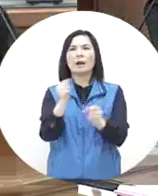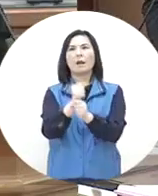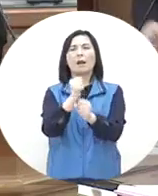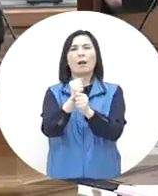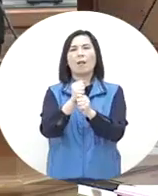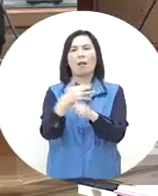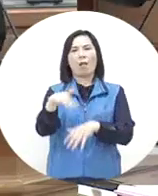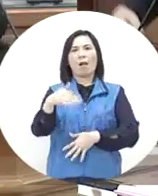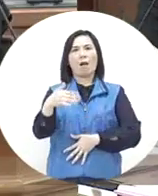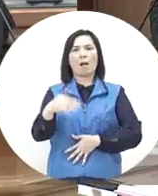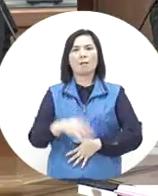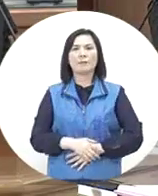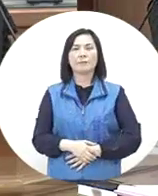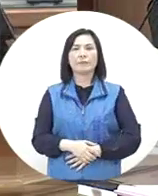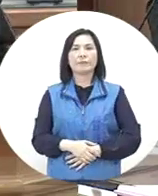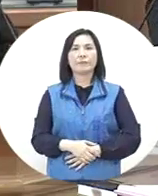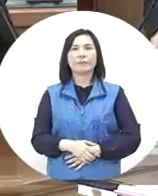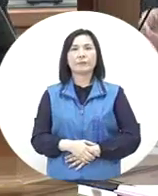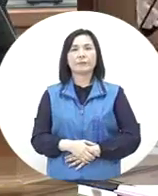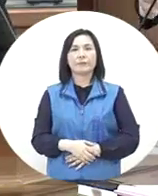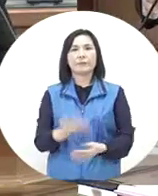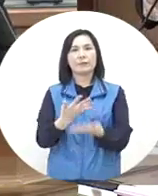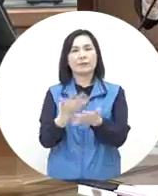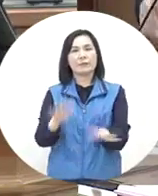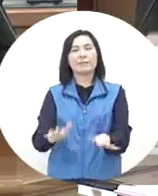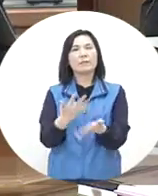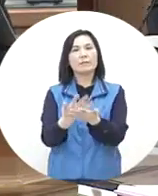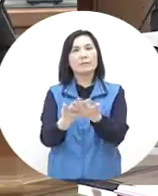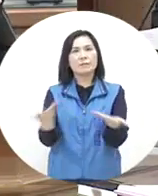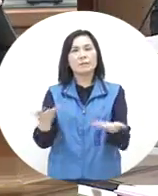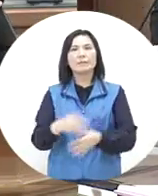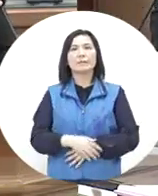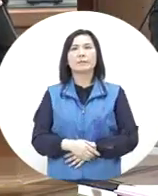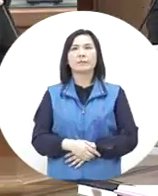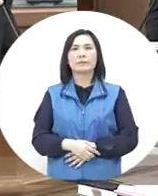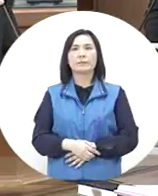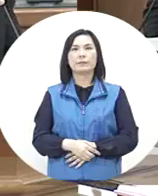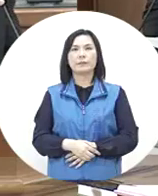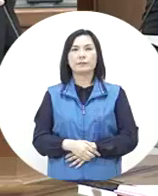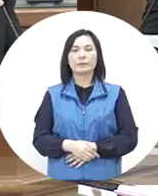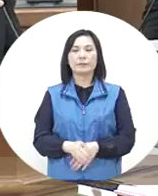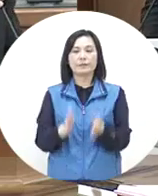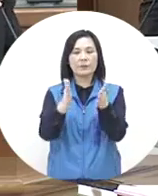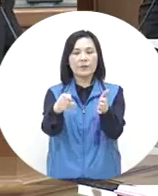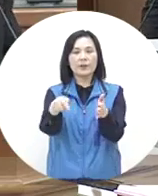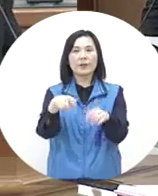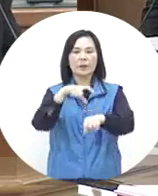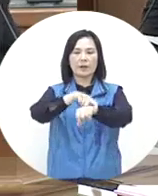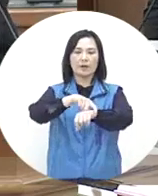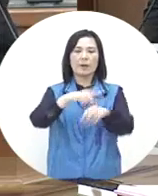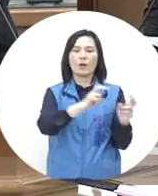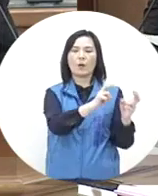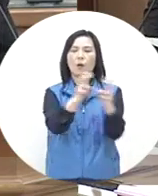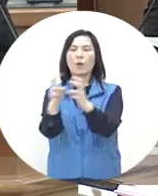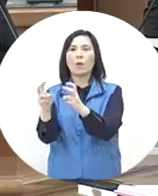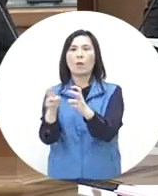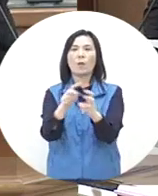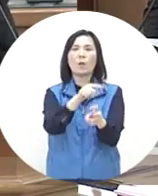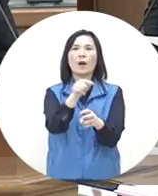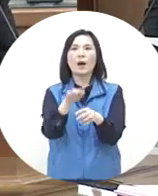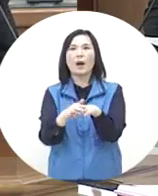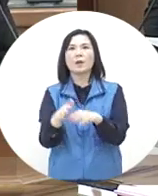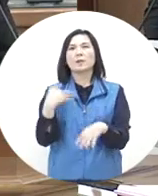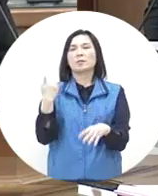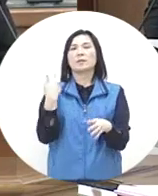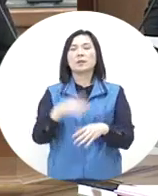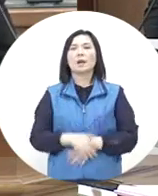个发展，所以请教市长现在怎么办？ 可能议员无讲真，对环状线也无解了解哈。 对， 因为阮讲过早就客回